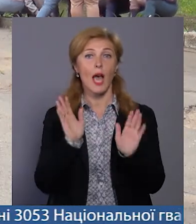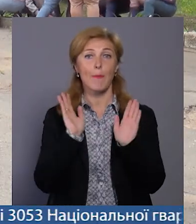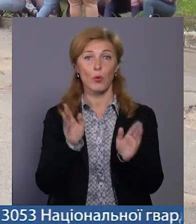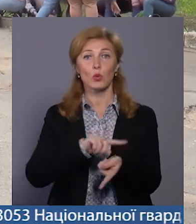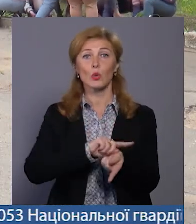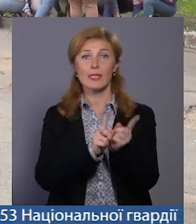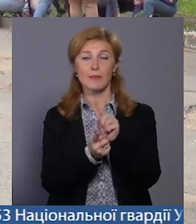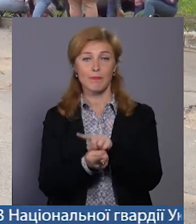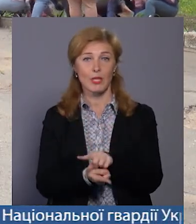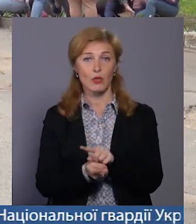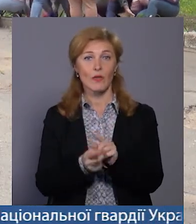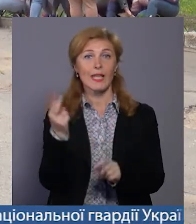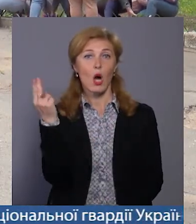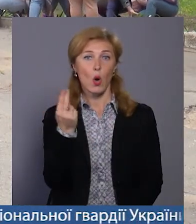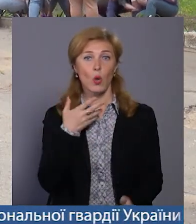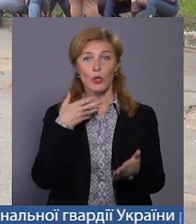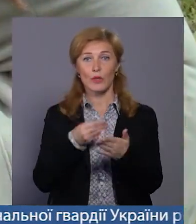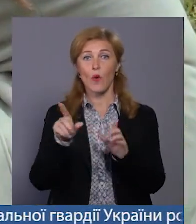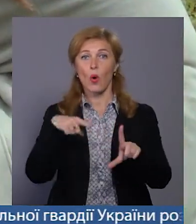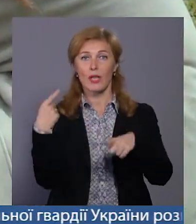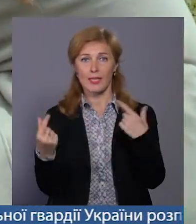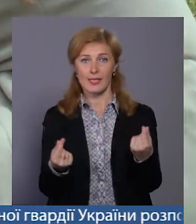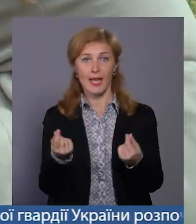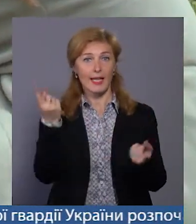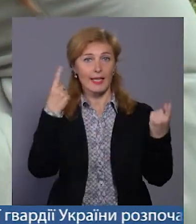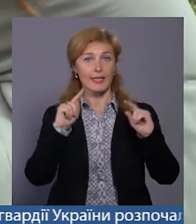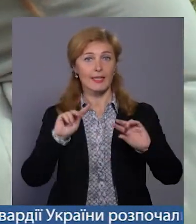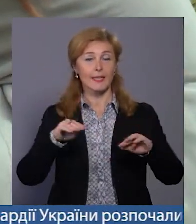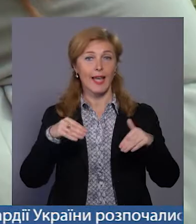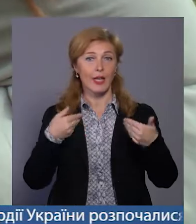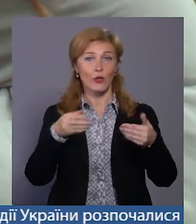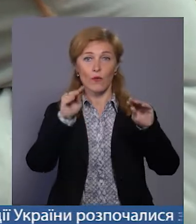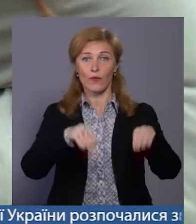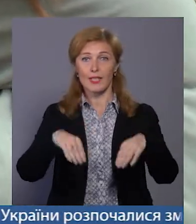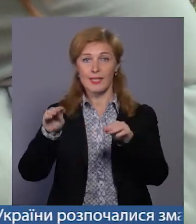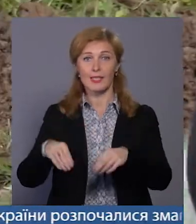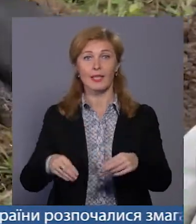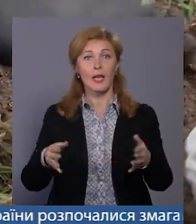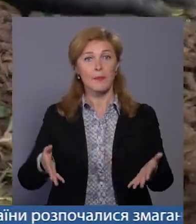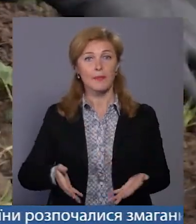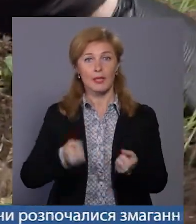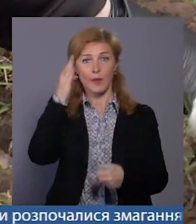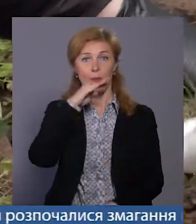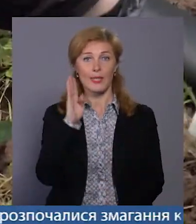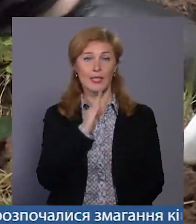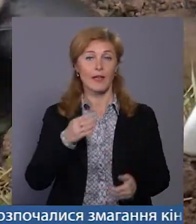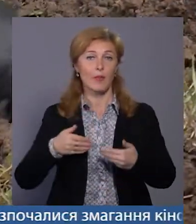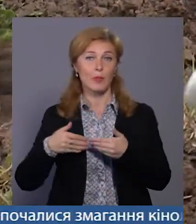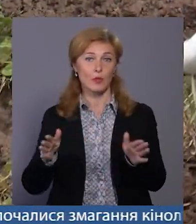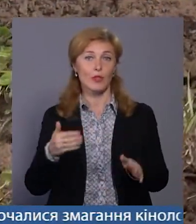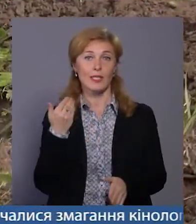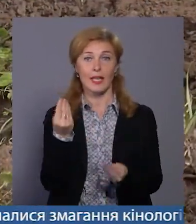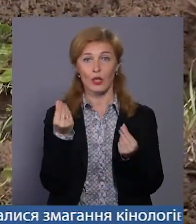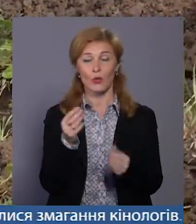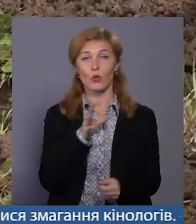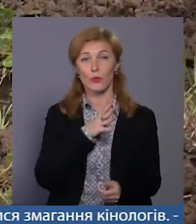змінювати колір свого листя. Ідею висадити алею старшокласників радо підтримали батьки випускників. Зрештою, за їхні кошти